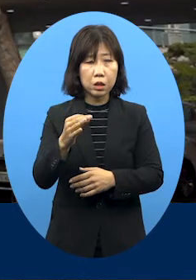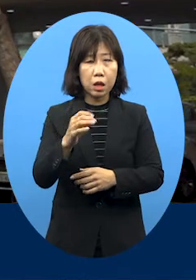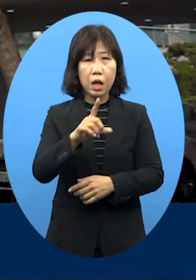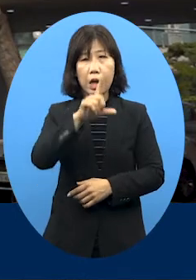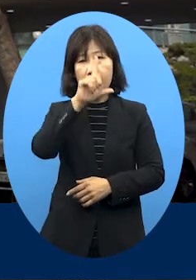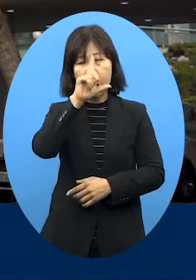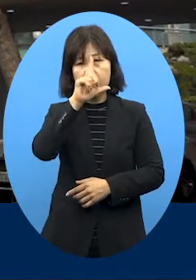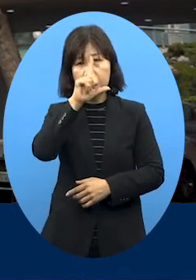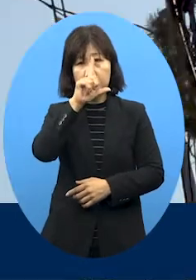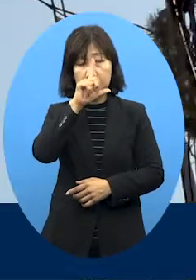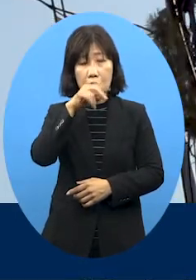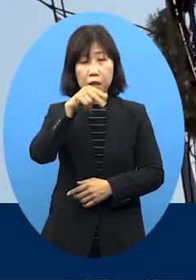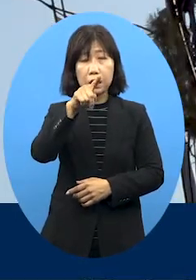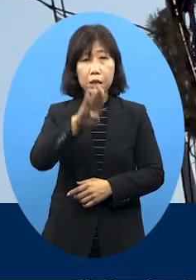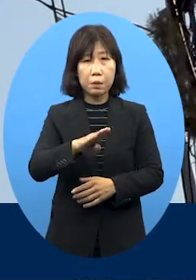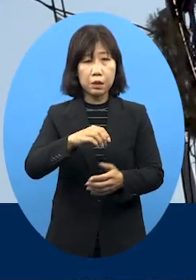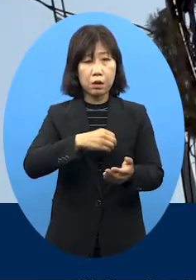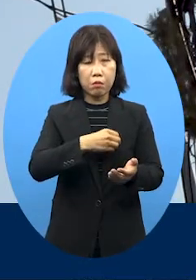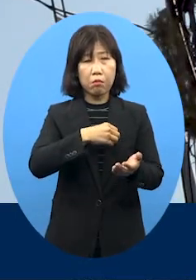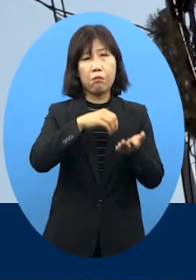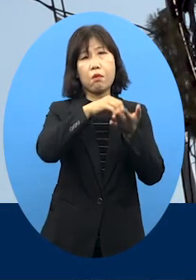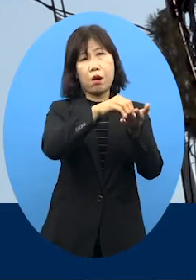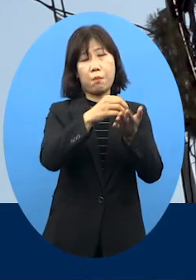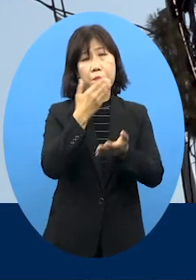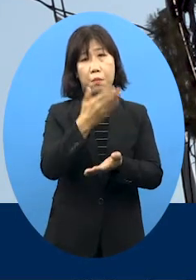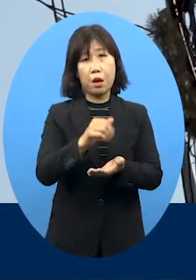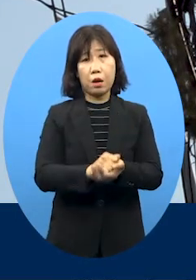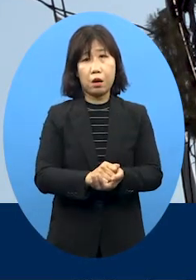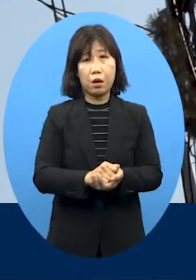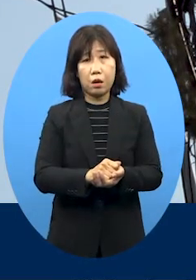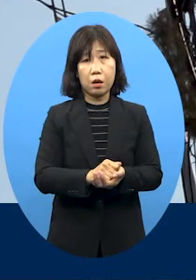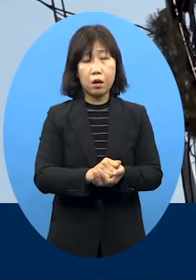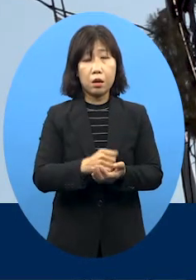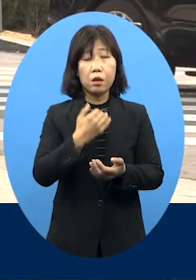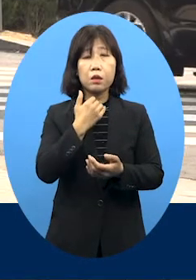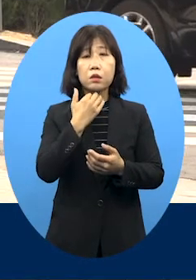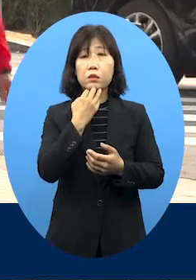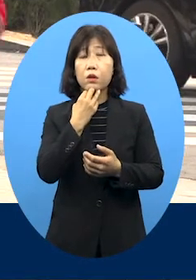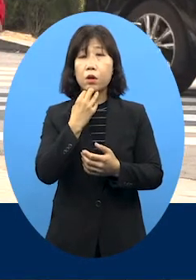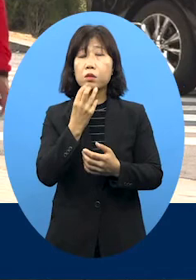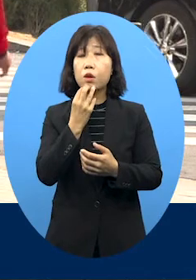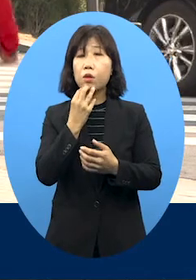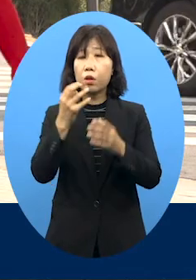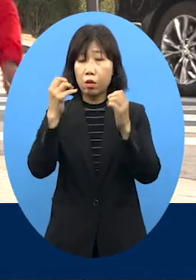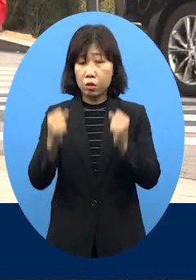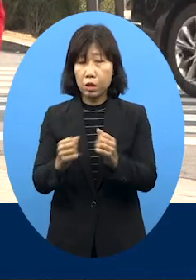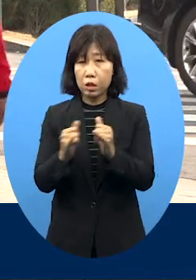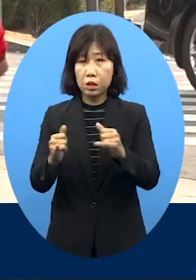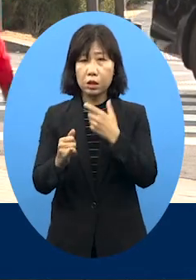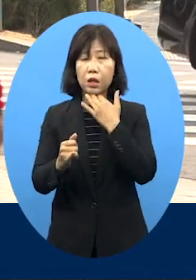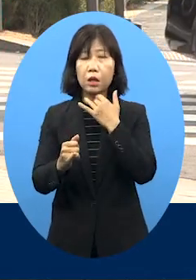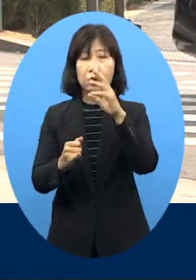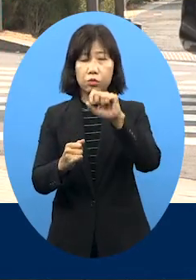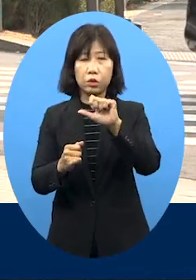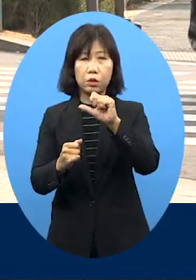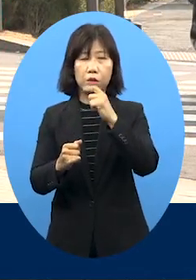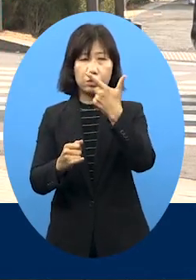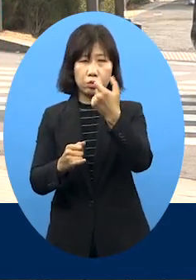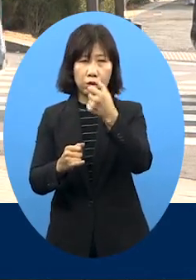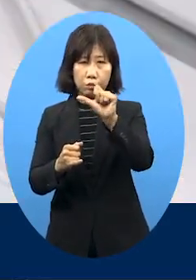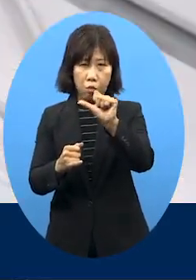서울시내 35개 소 lg 베스트샵 에서 가입할 수 있으며 가입대상은 서울시에 거주하는 만 65세